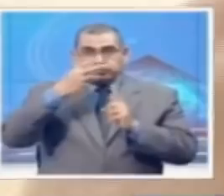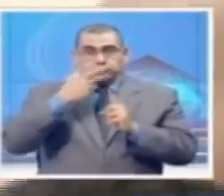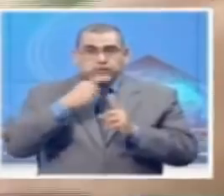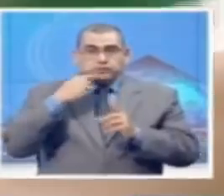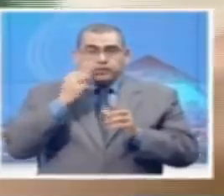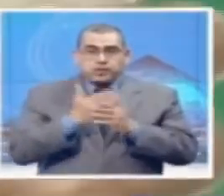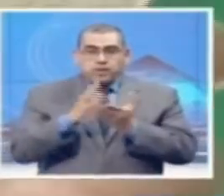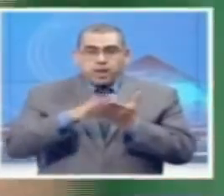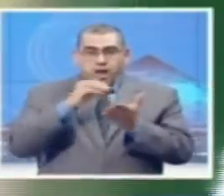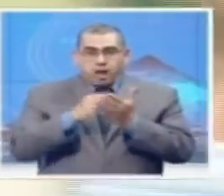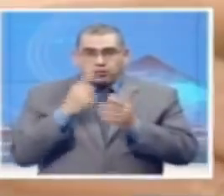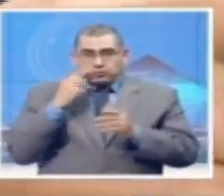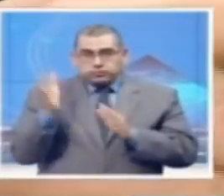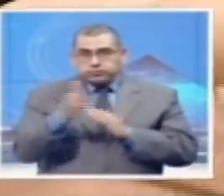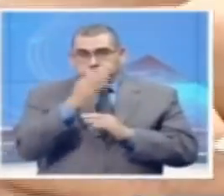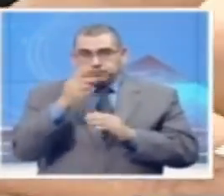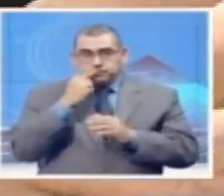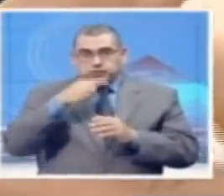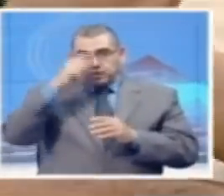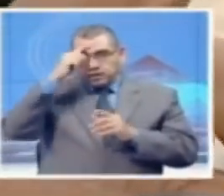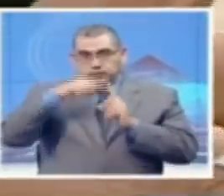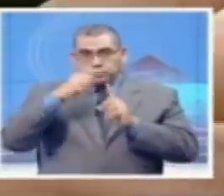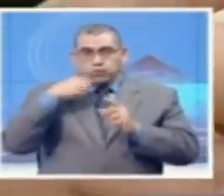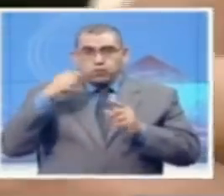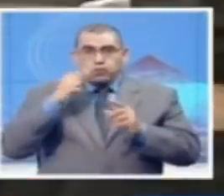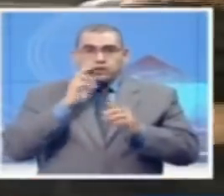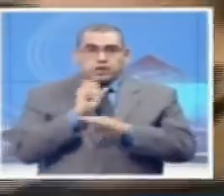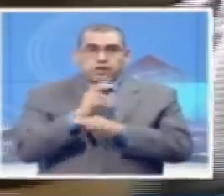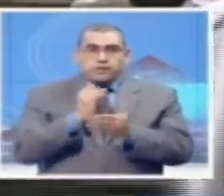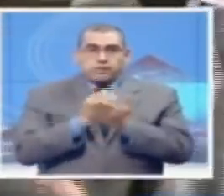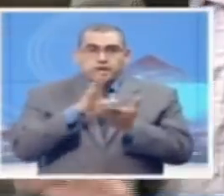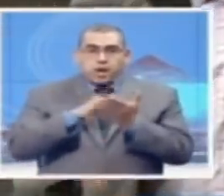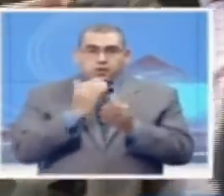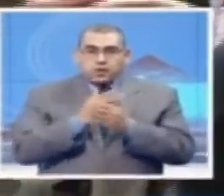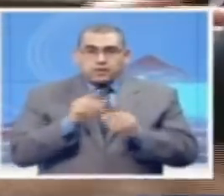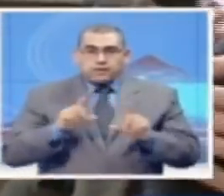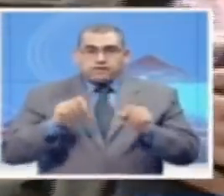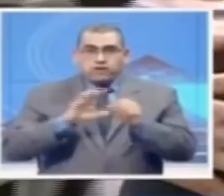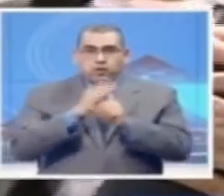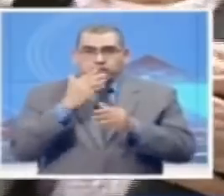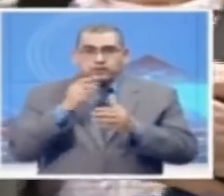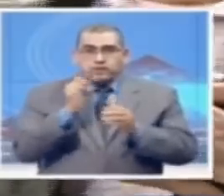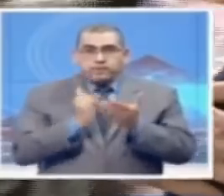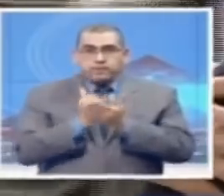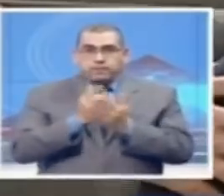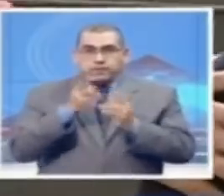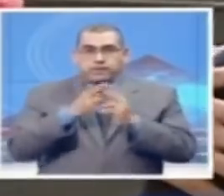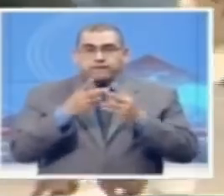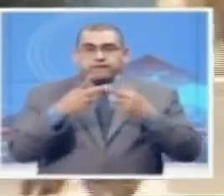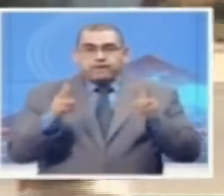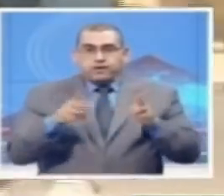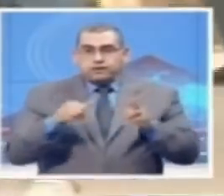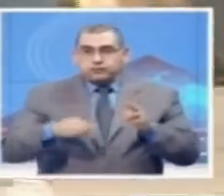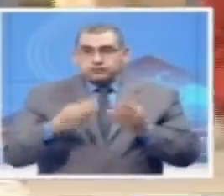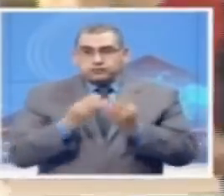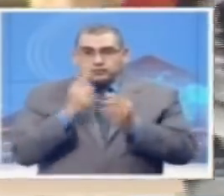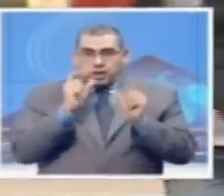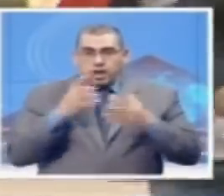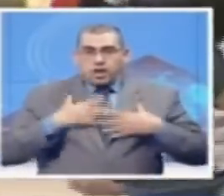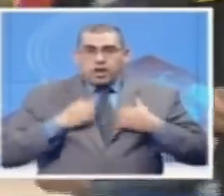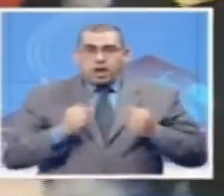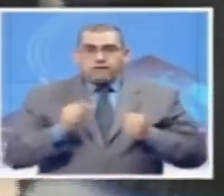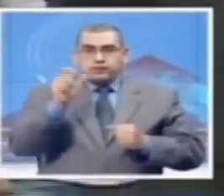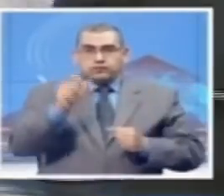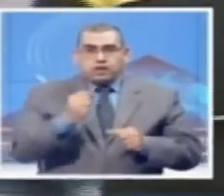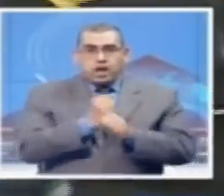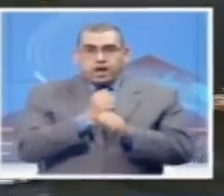الاحترازية المكثفة التي شددت عليها وزارة التربية والتعليم لعودة الفصل الدراسي الثاني حفاظا على صحة